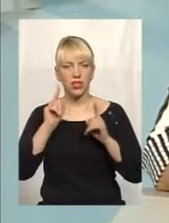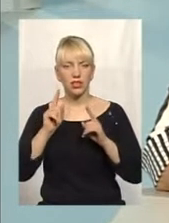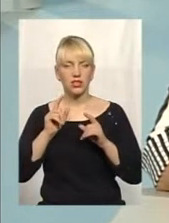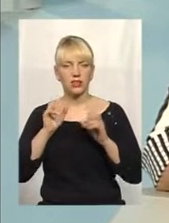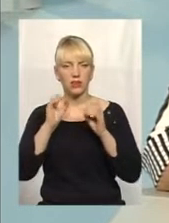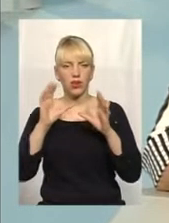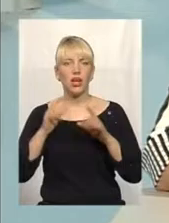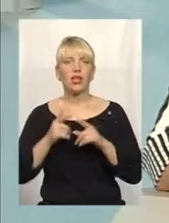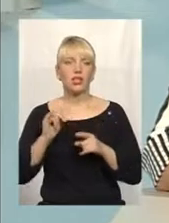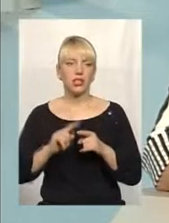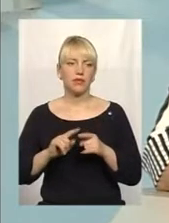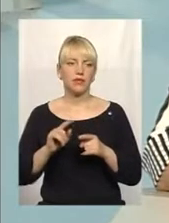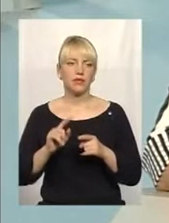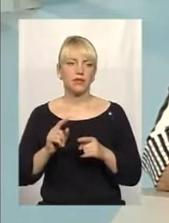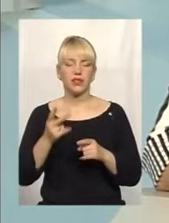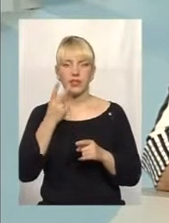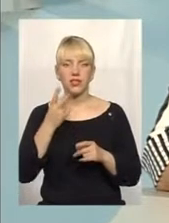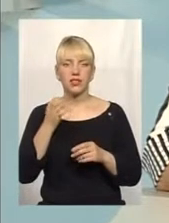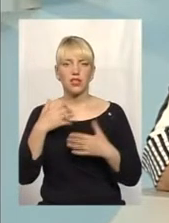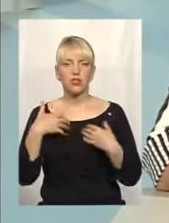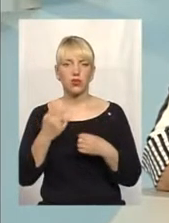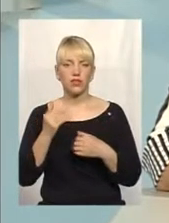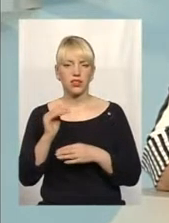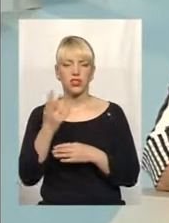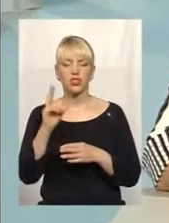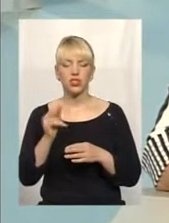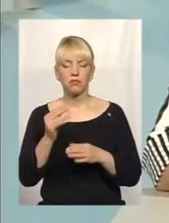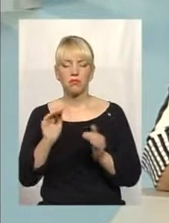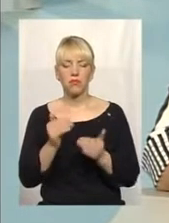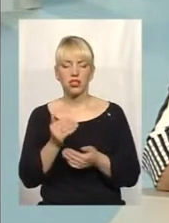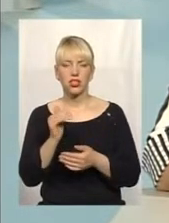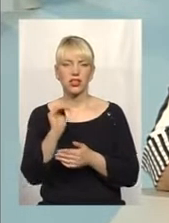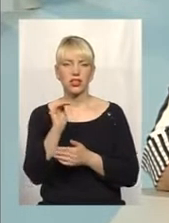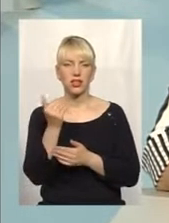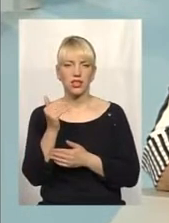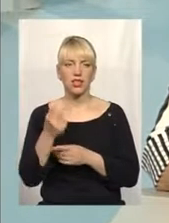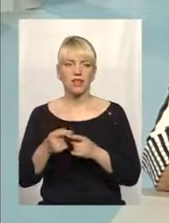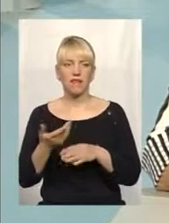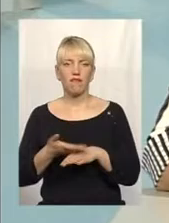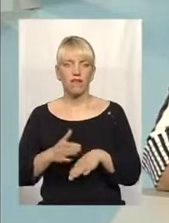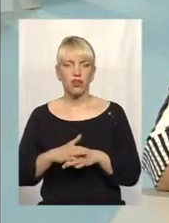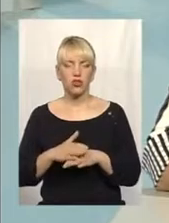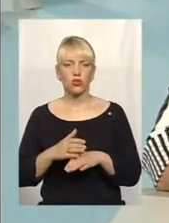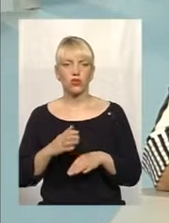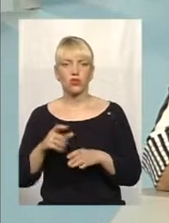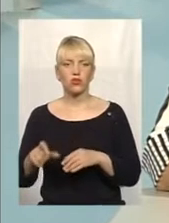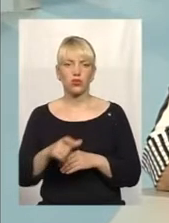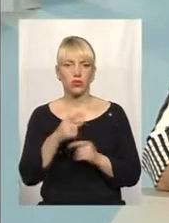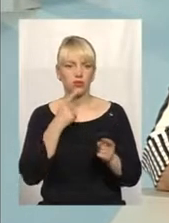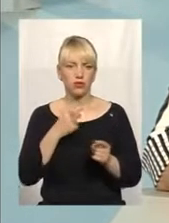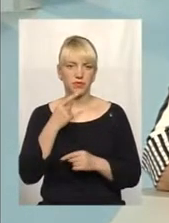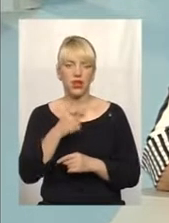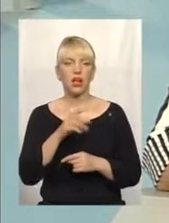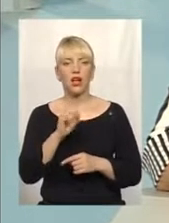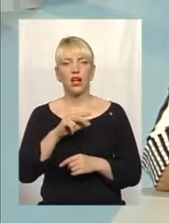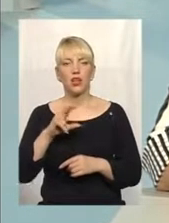– це здорова дитина, це вік дитини. Чим менша дитина, тим важче її переносити оці всі далекі перельоти.